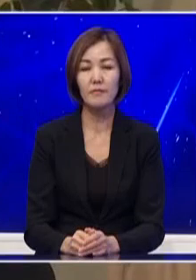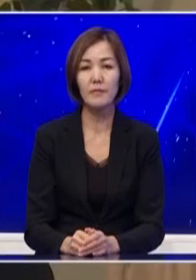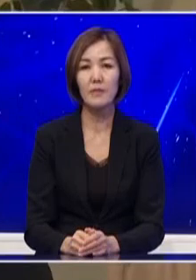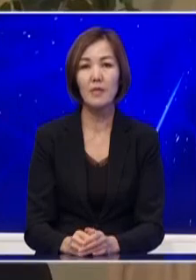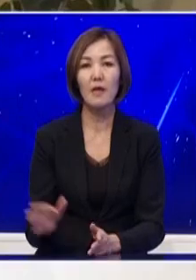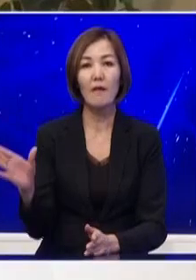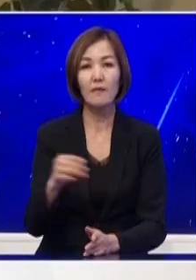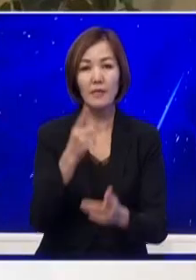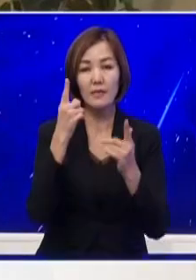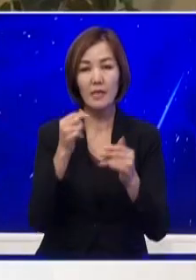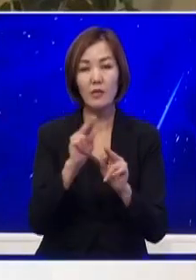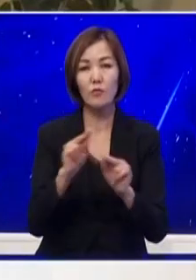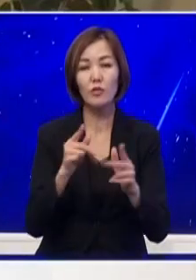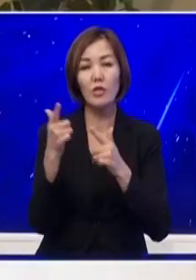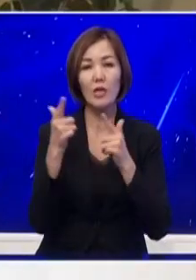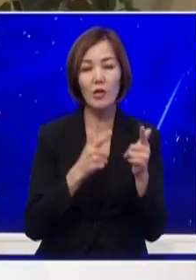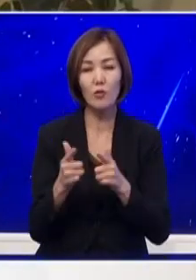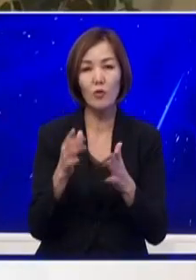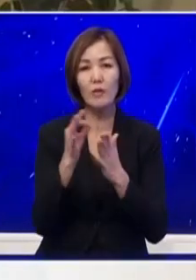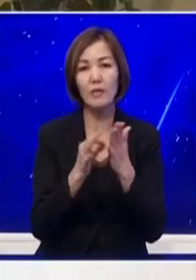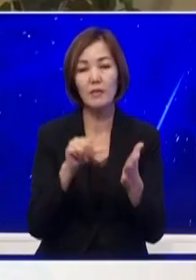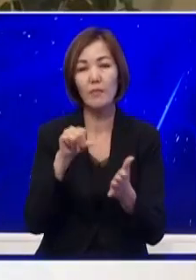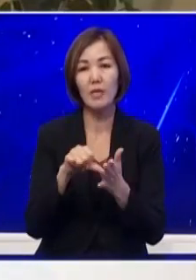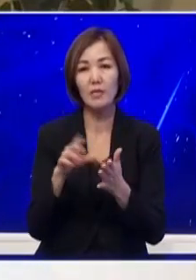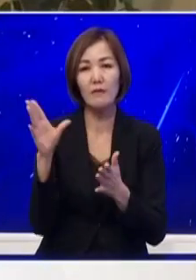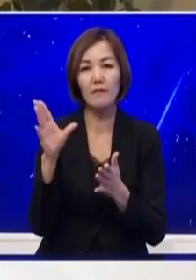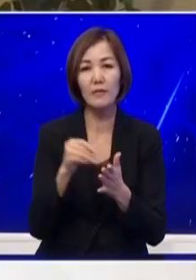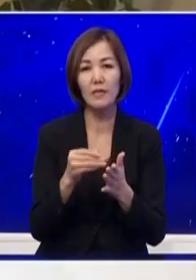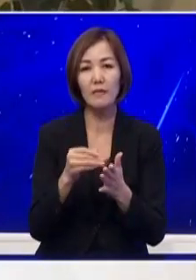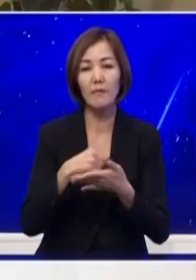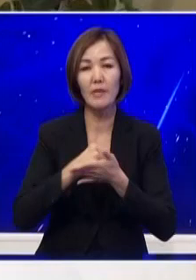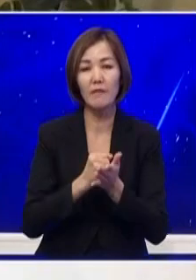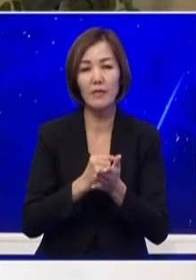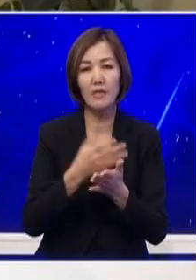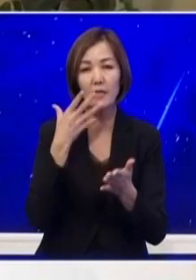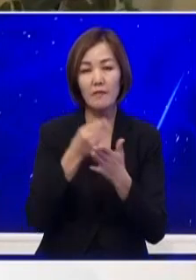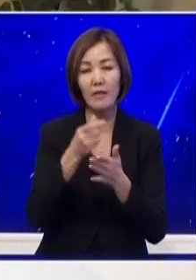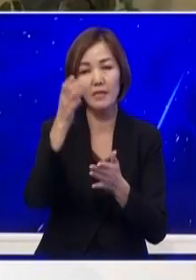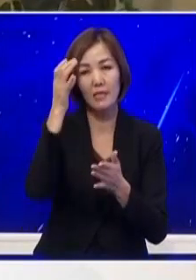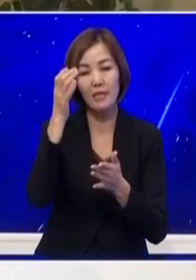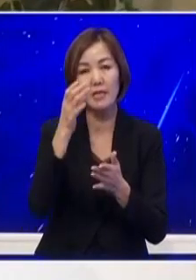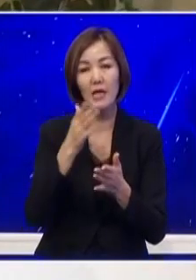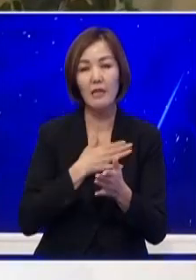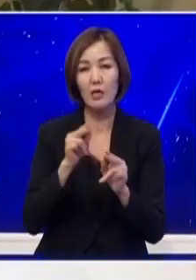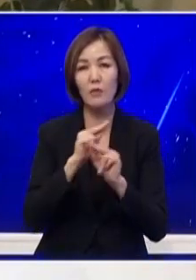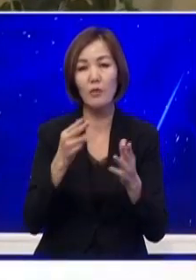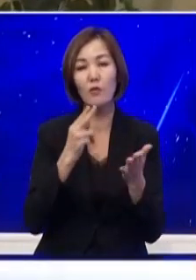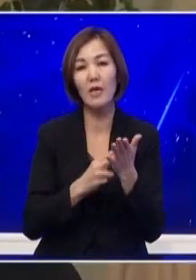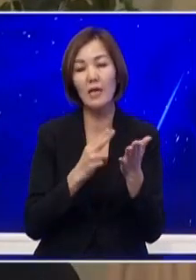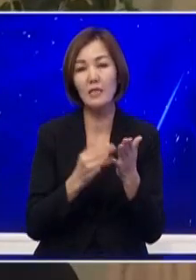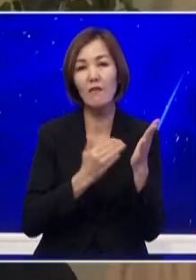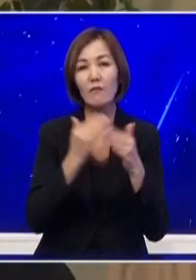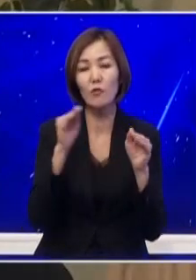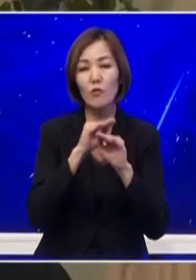Как вы все знаете, учителя, которые прошли аттестацию, все они подтвердили свои знания. Таким образом, наши педагоги доказали свою